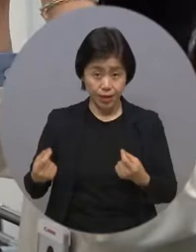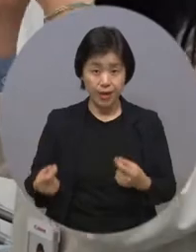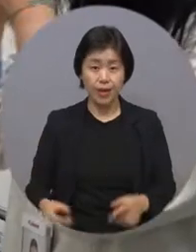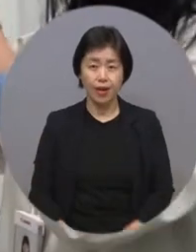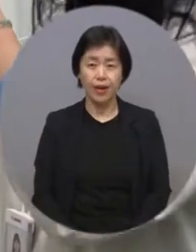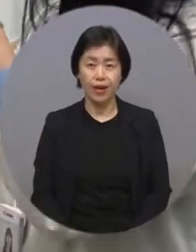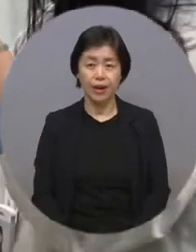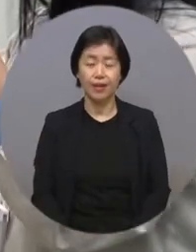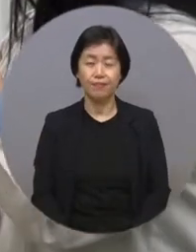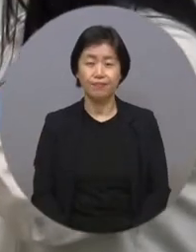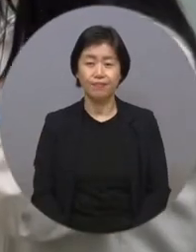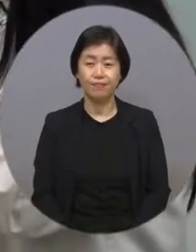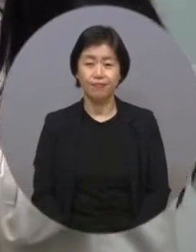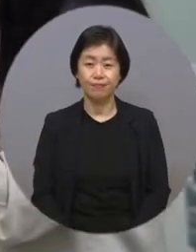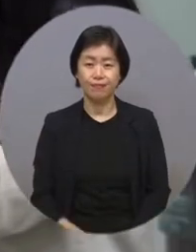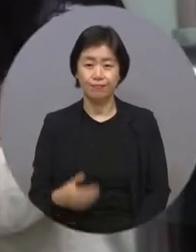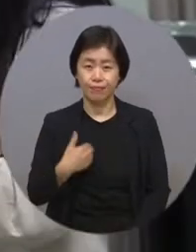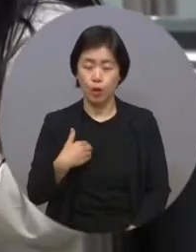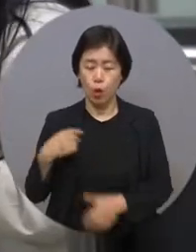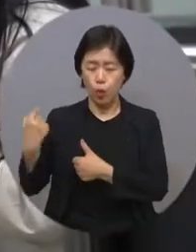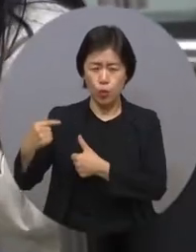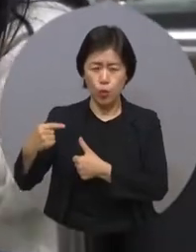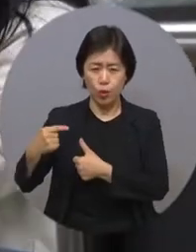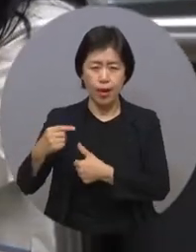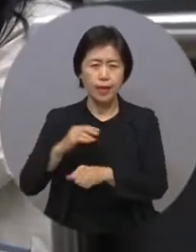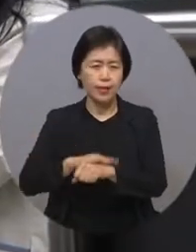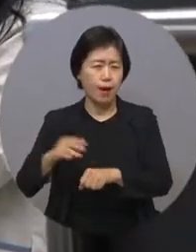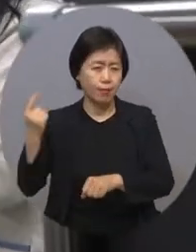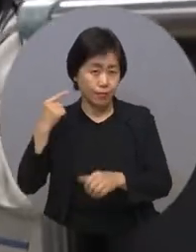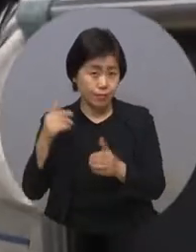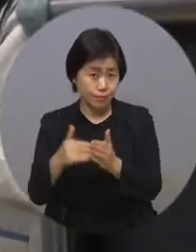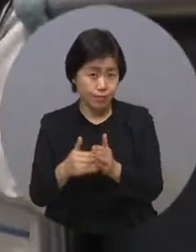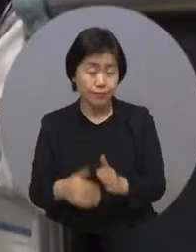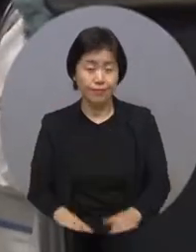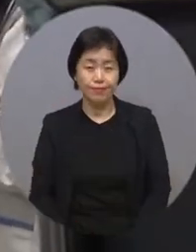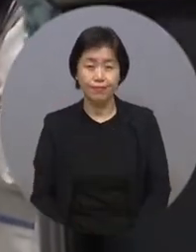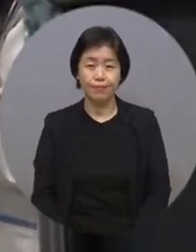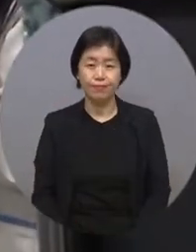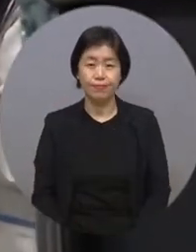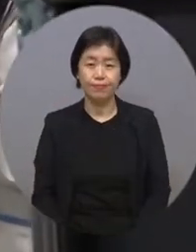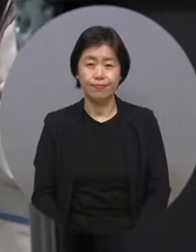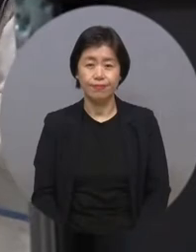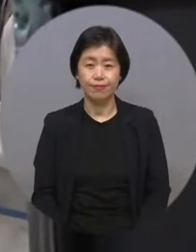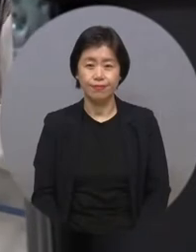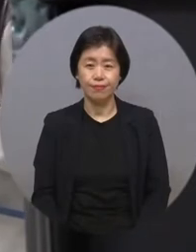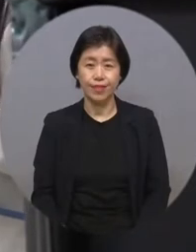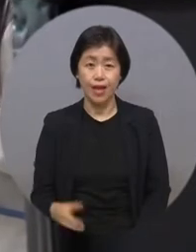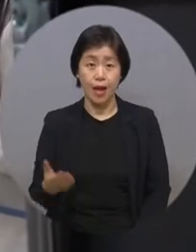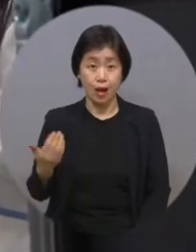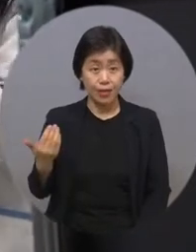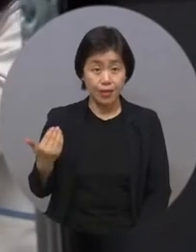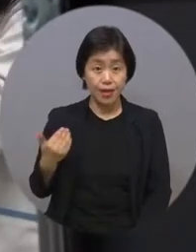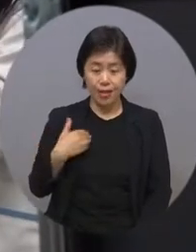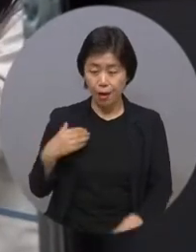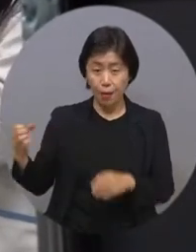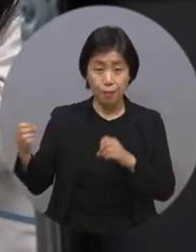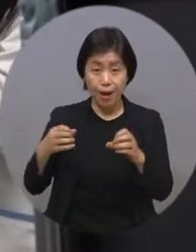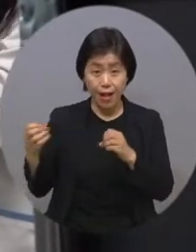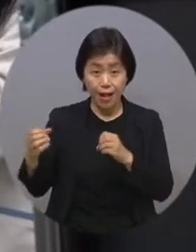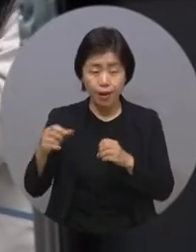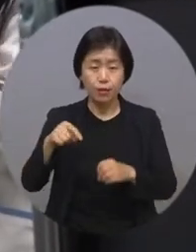제가 정말 열심히 들었는데요. 이거를 여기서 그치지 않고 아까 저희가 인터뷰 같이 진행하셨던